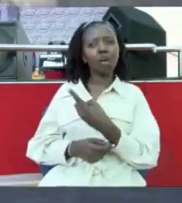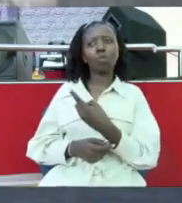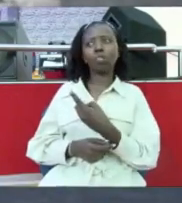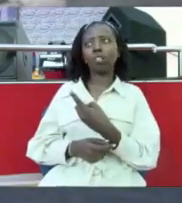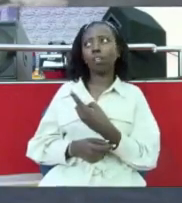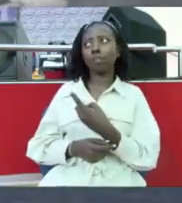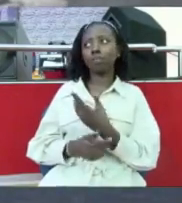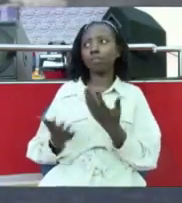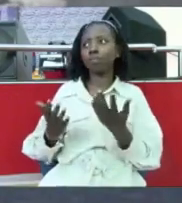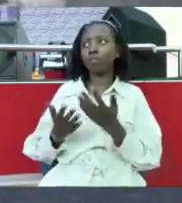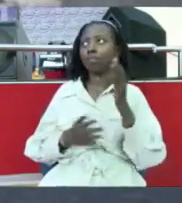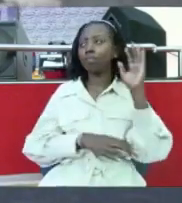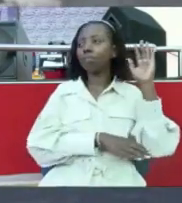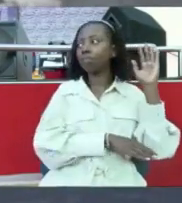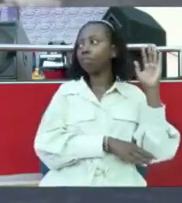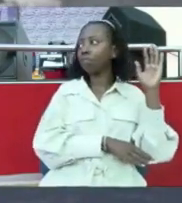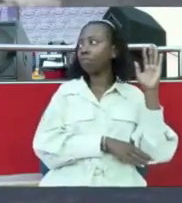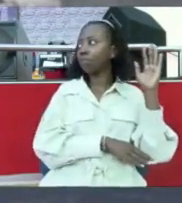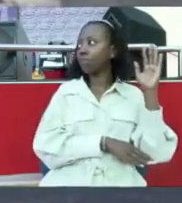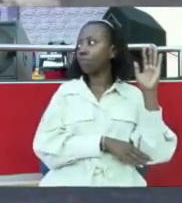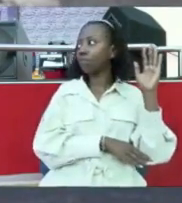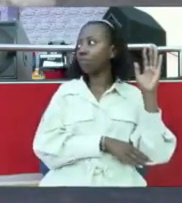Somebody came to borrow you 20,000. Ni mingi.